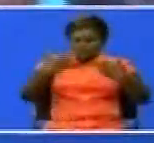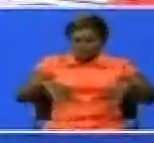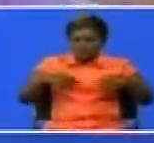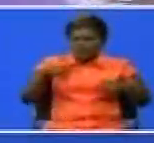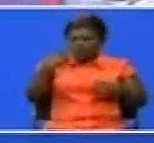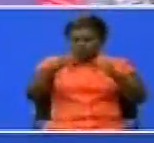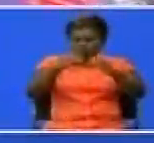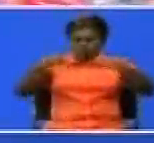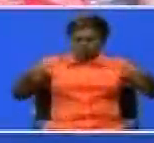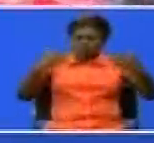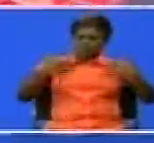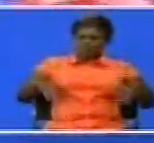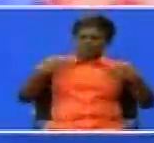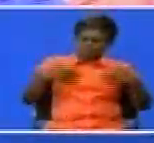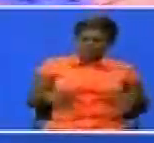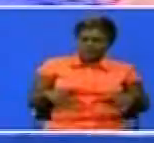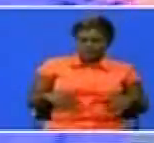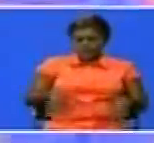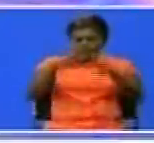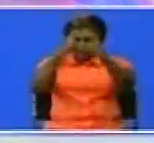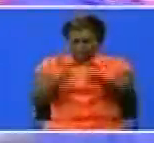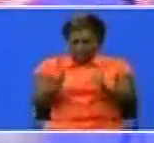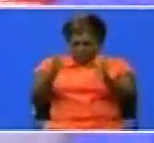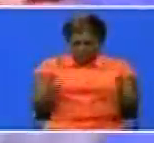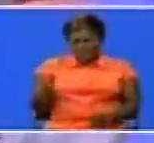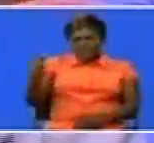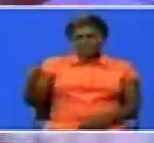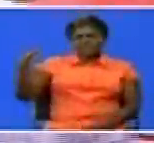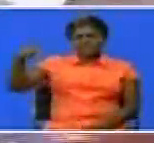mgawanyiko kati yao? Mashirima Kapombe, KTN leo.